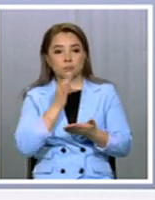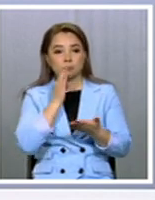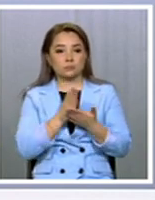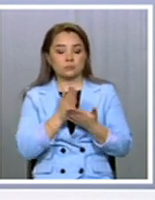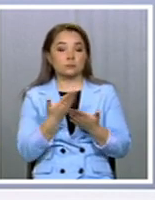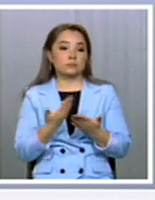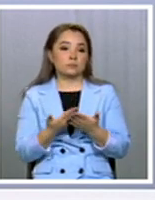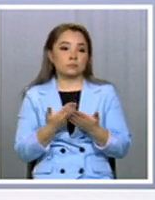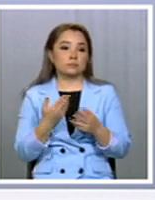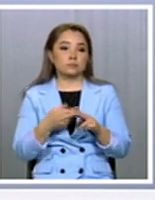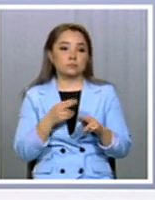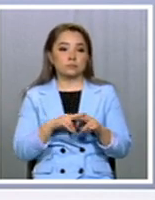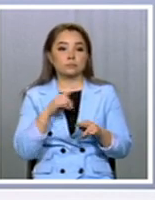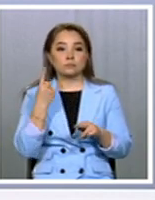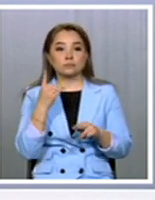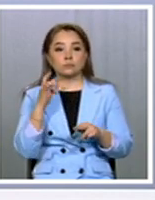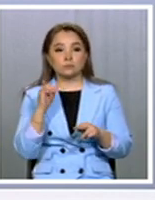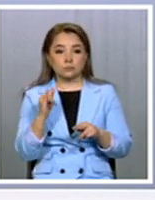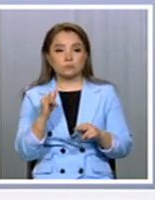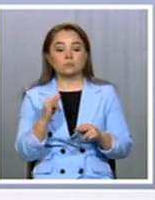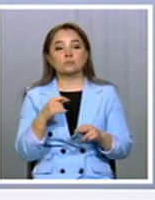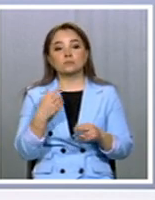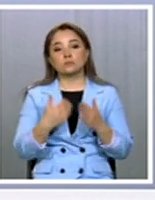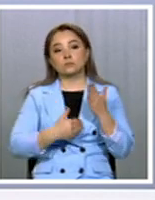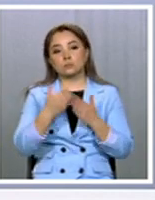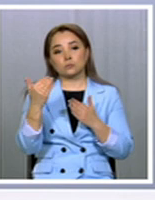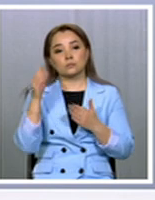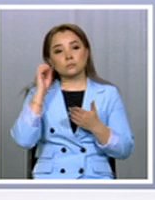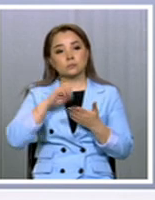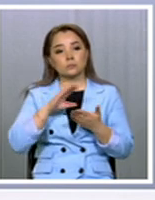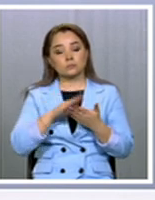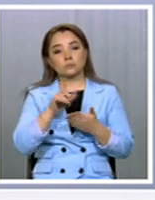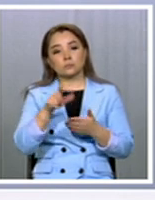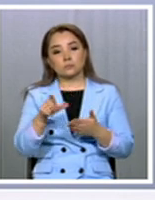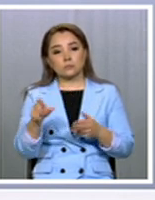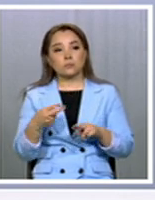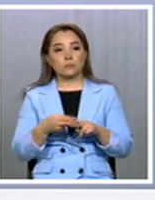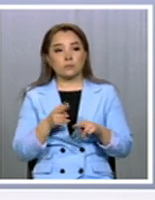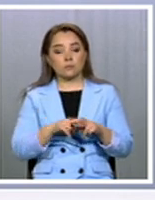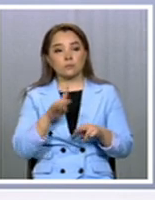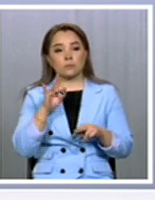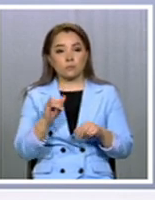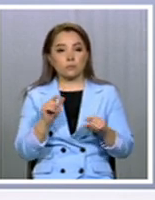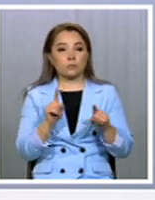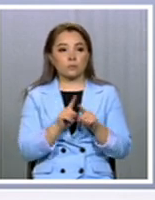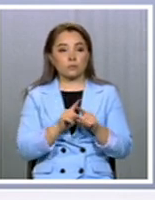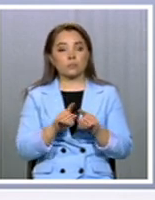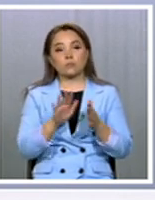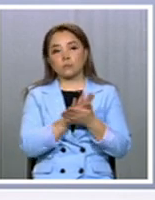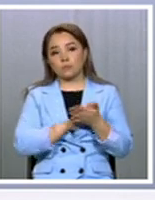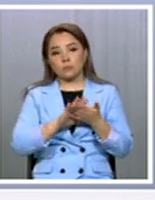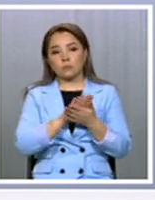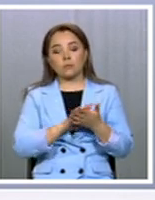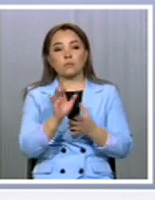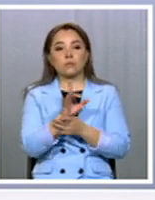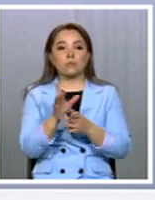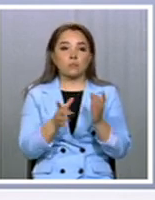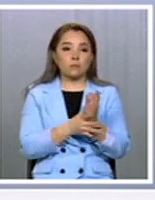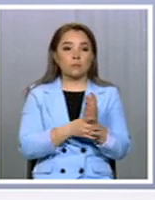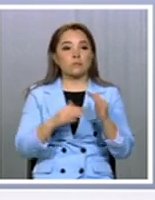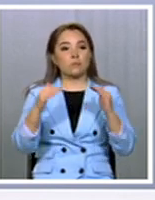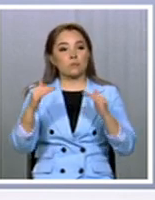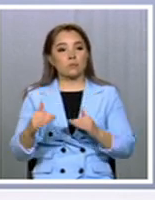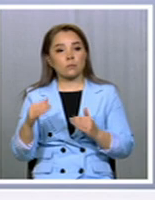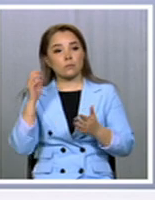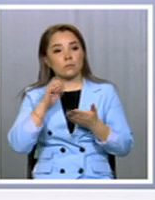Мысалы, бір рудан жоғарғы дәрежедегі адам болса, сол рудағы адамды ешқашан құл немесе төменгі